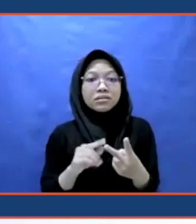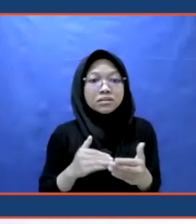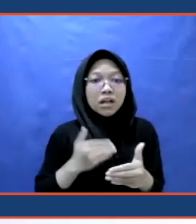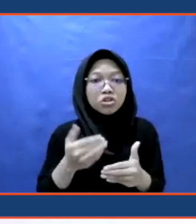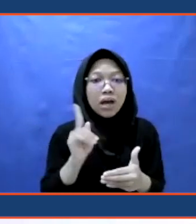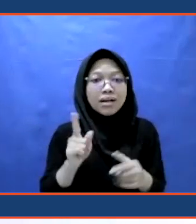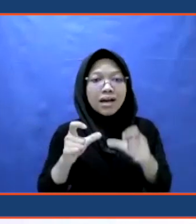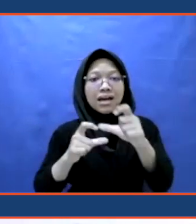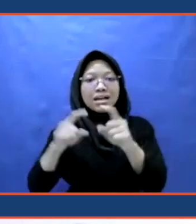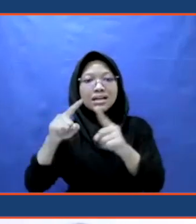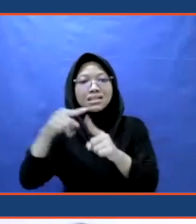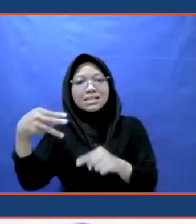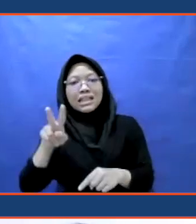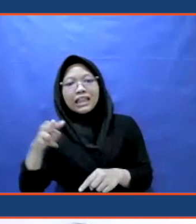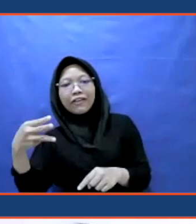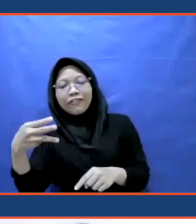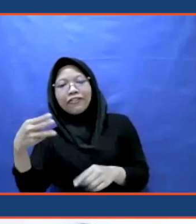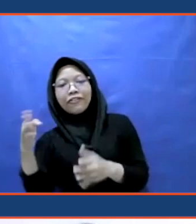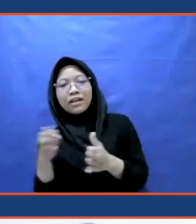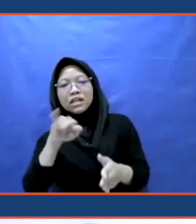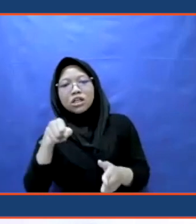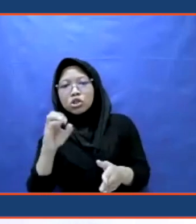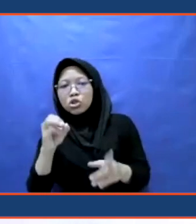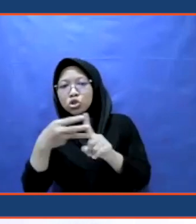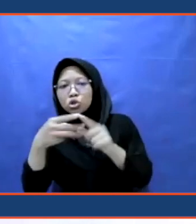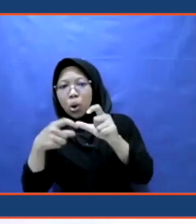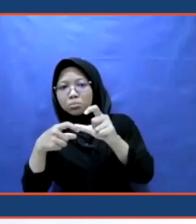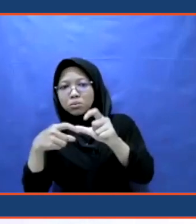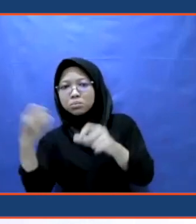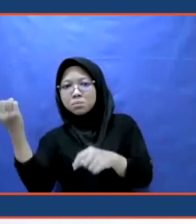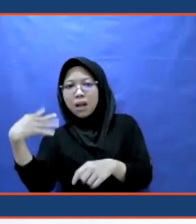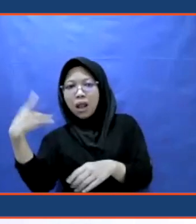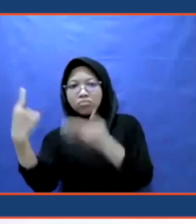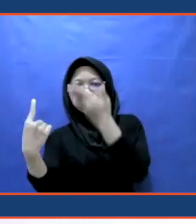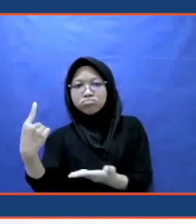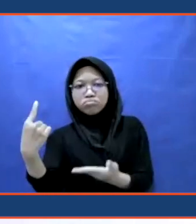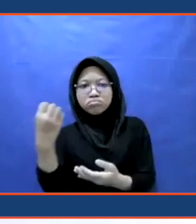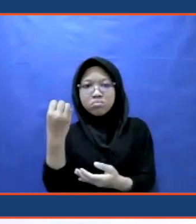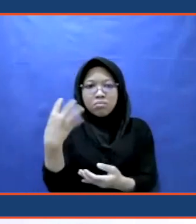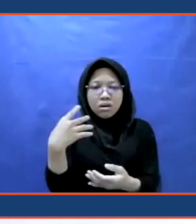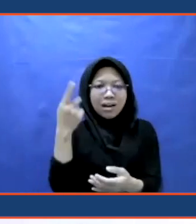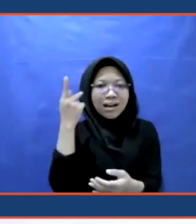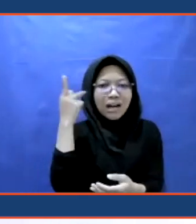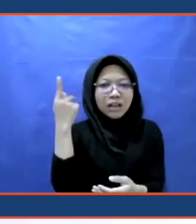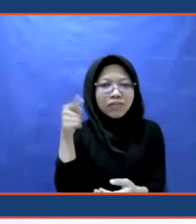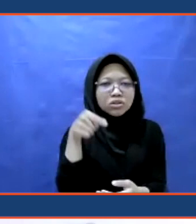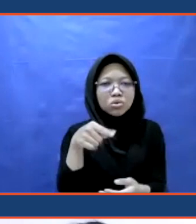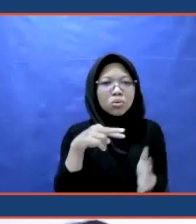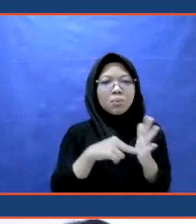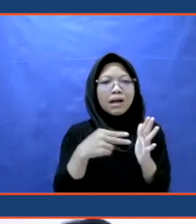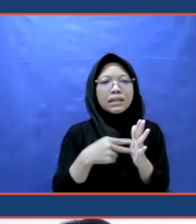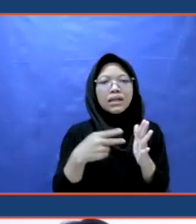hal yang lain nah ini diperlukan suatu yo yo sensitivity kalau di kelas elit rotor Saya